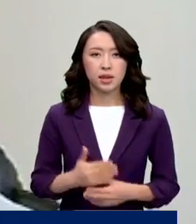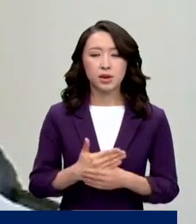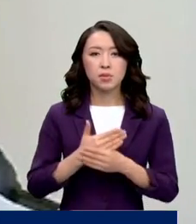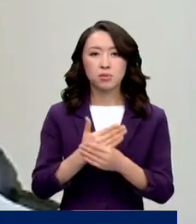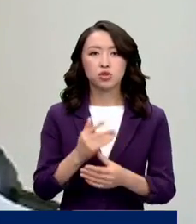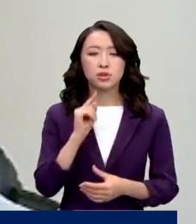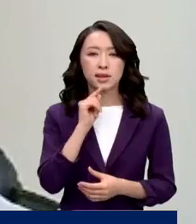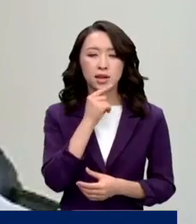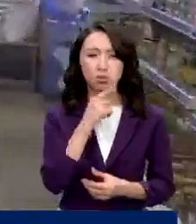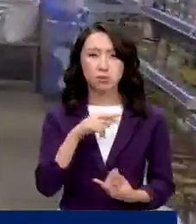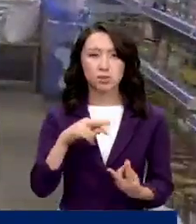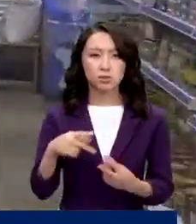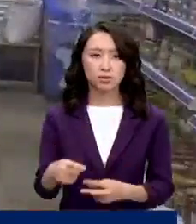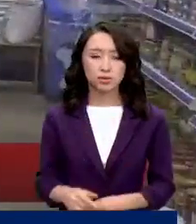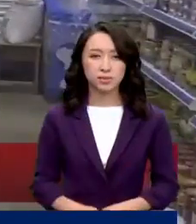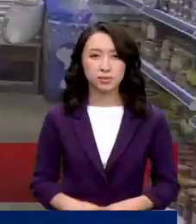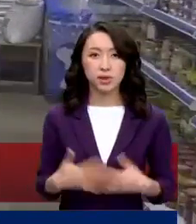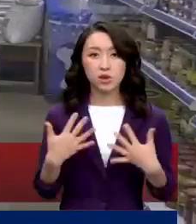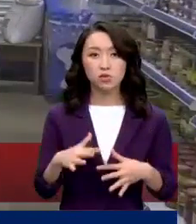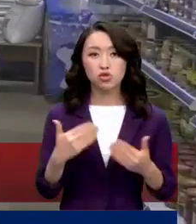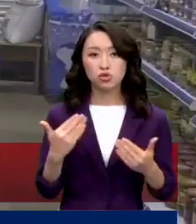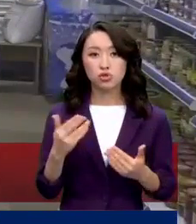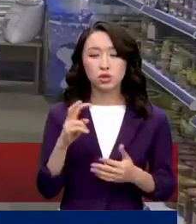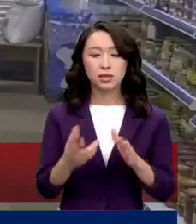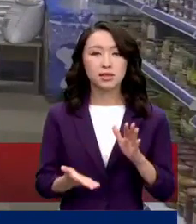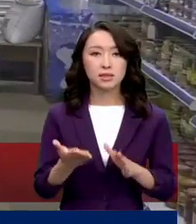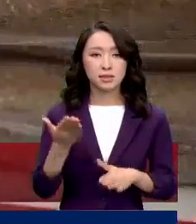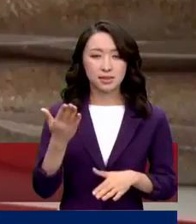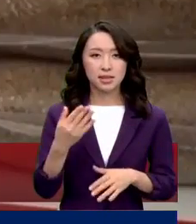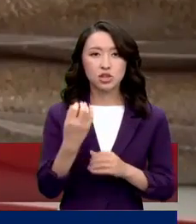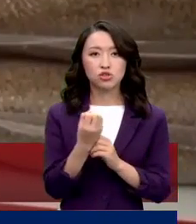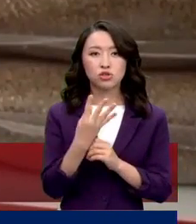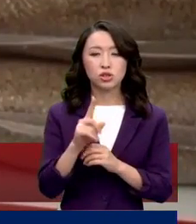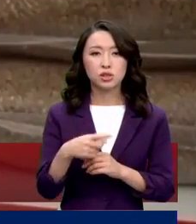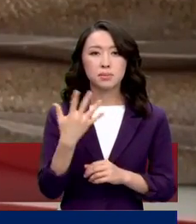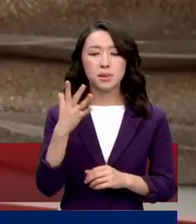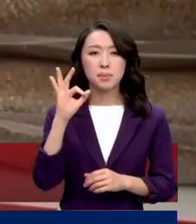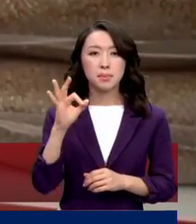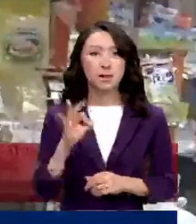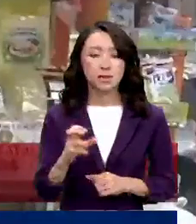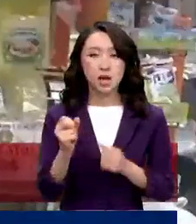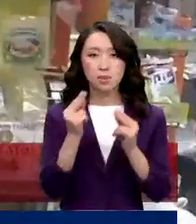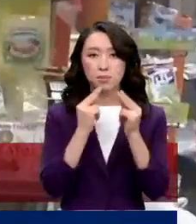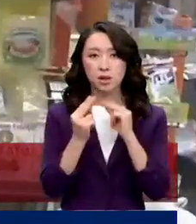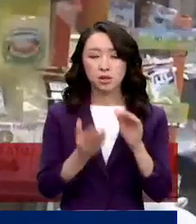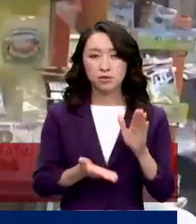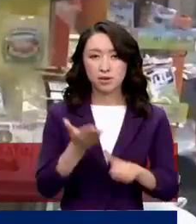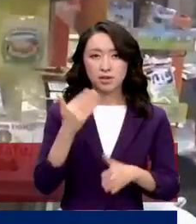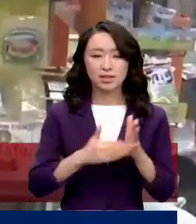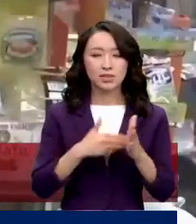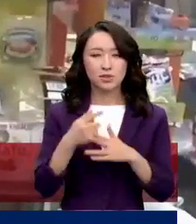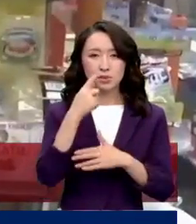помочь экономике перестроиться. Уже сейчас инфляция в стране достигла 14,5%, а продовольственная инфляция и